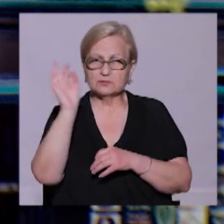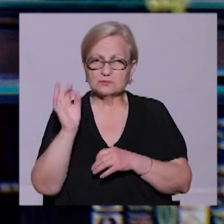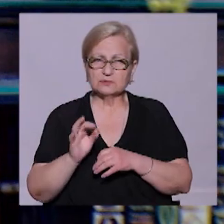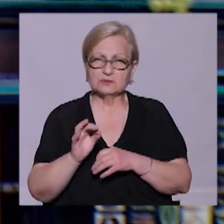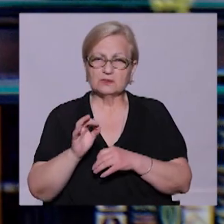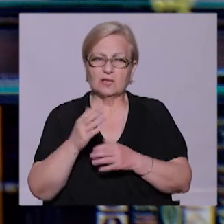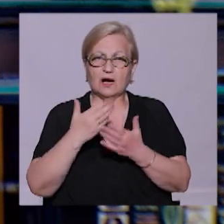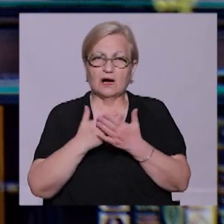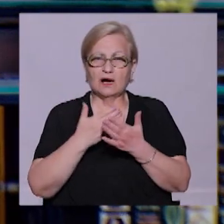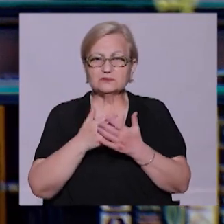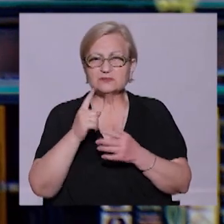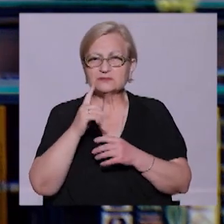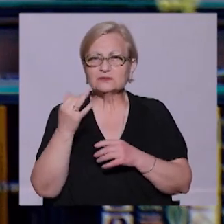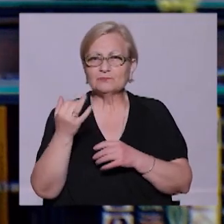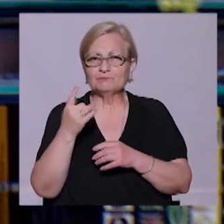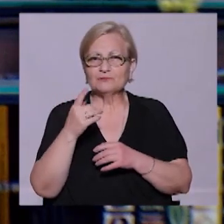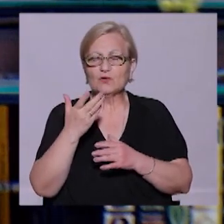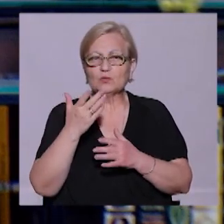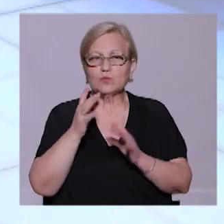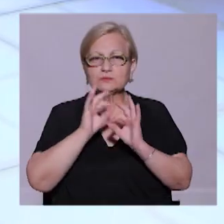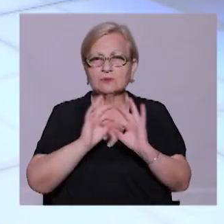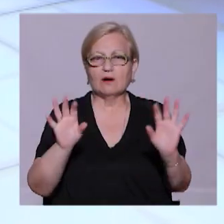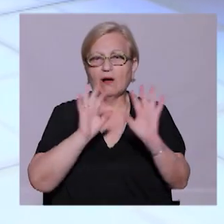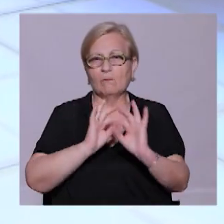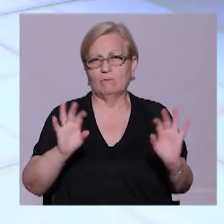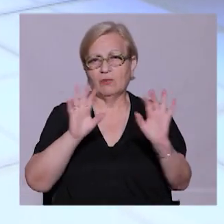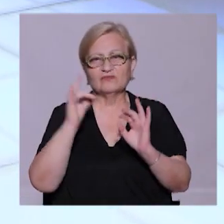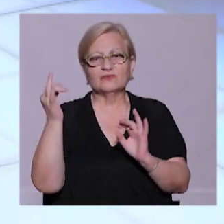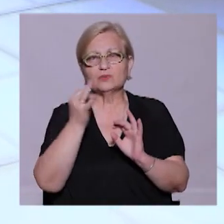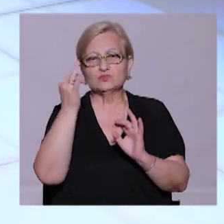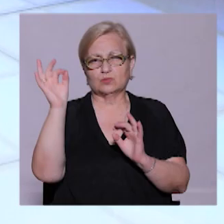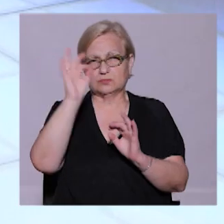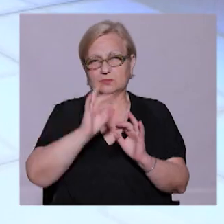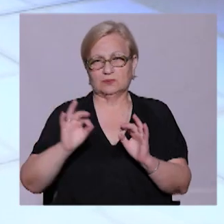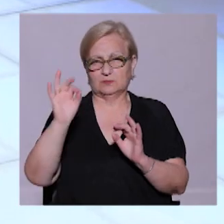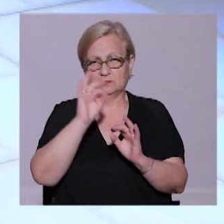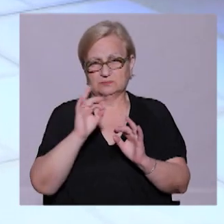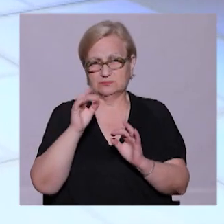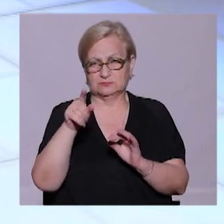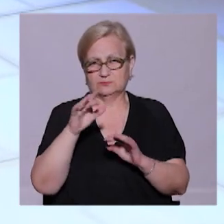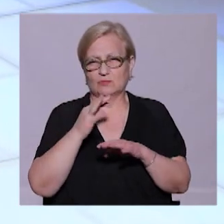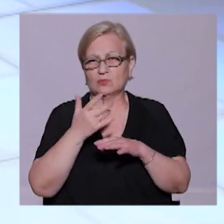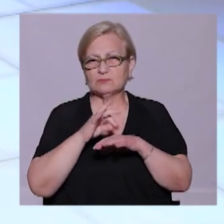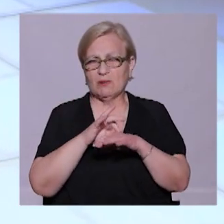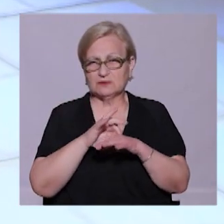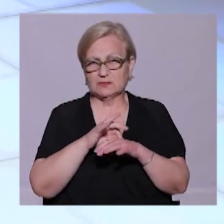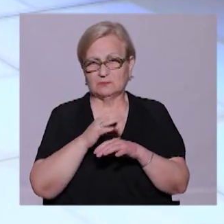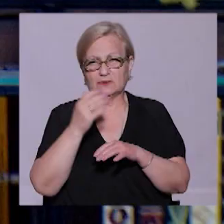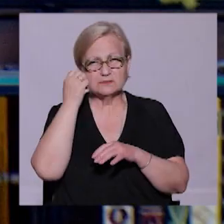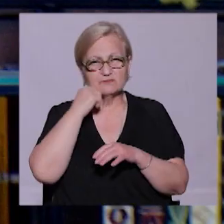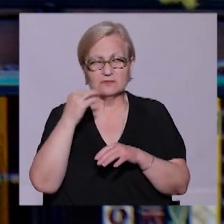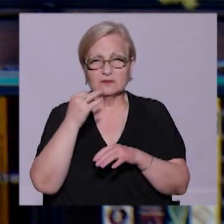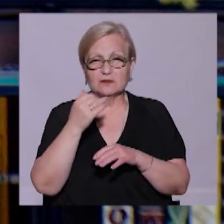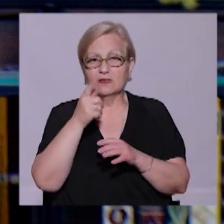ერთგვარი ფონი, ერთგვარი იგავური ფუნქციის მატარებელი, რათა